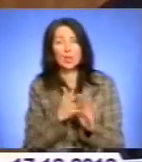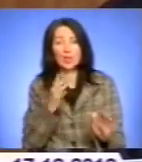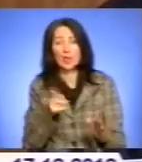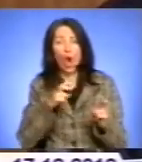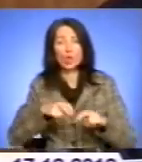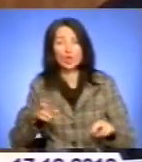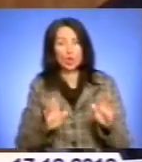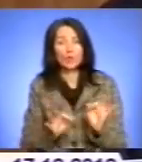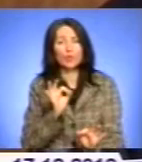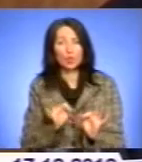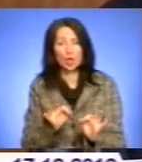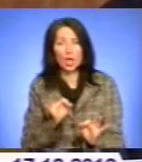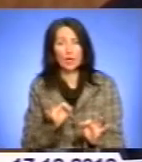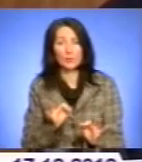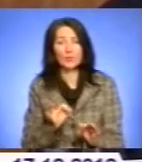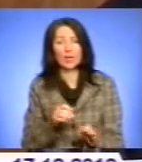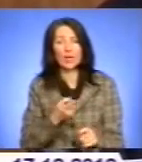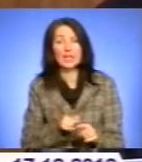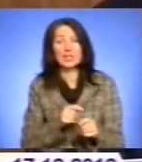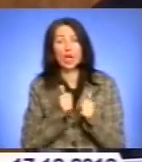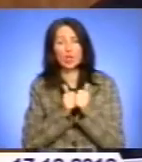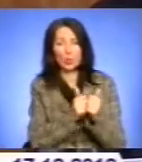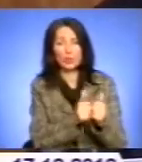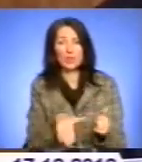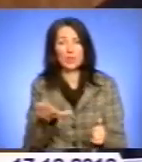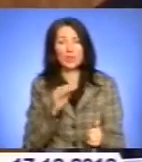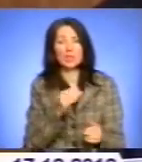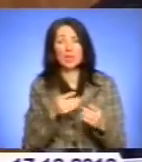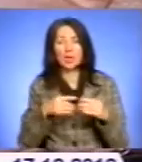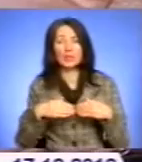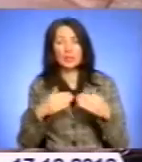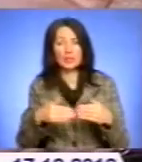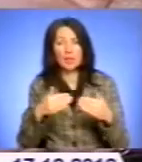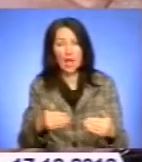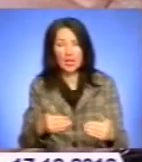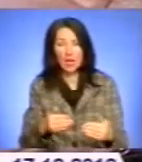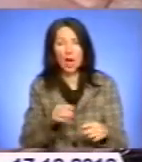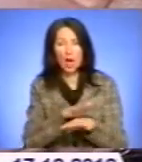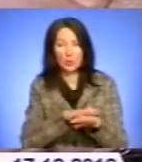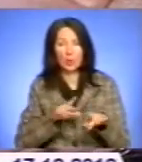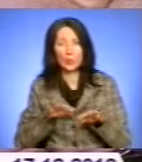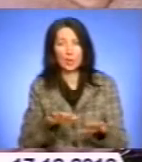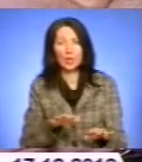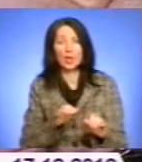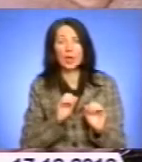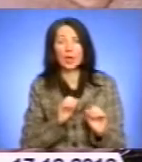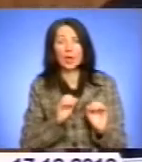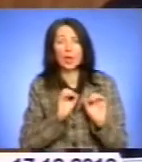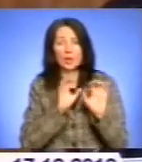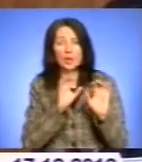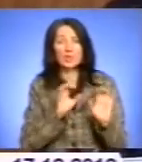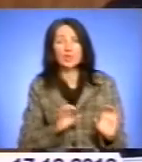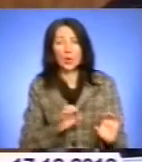судах. Це супровід на всіх стадіях кримінального процесу законних представників цієї дитини. Що характерне,